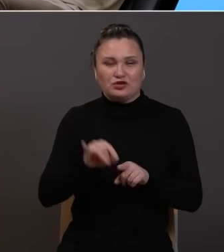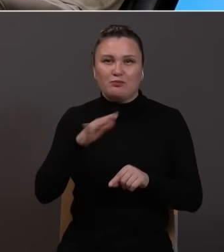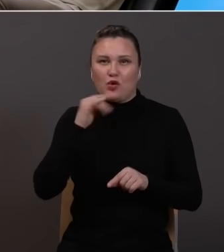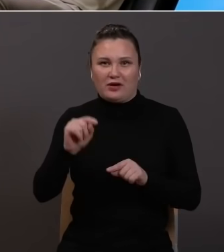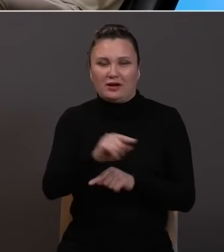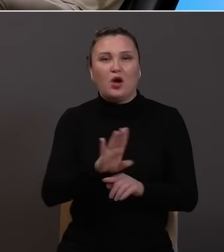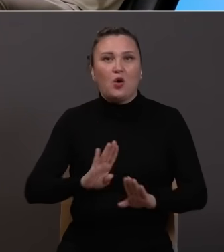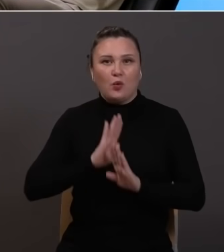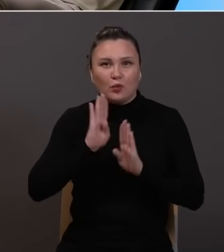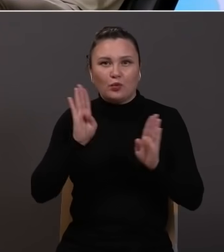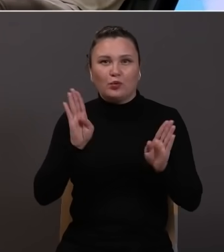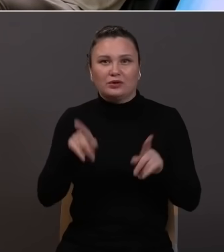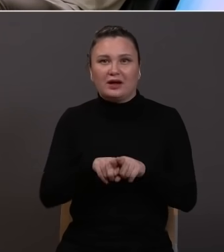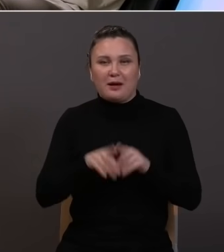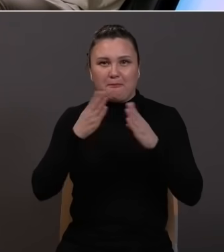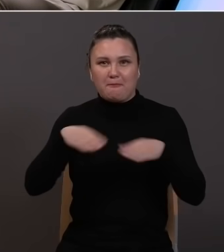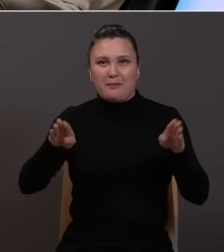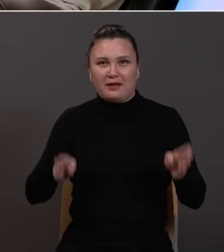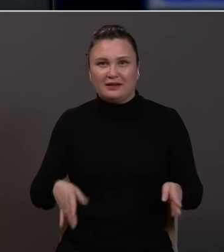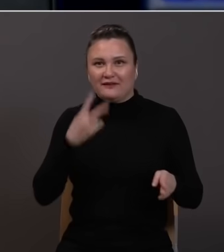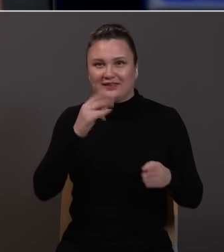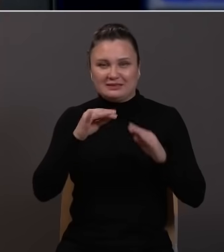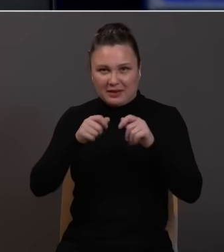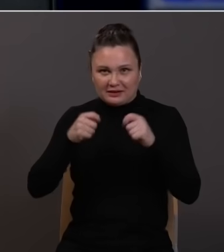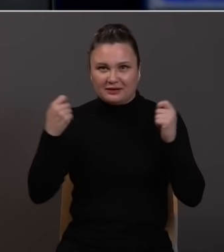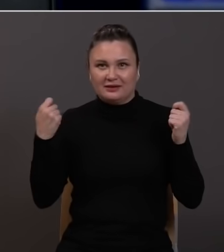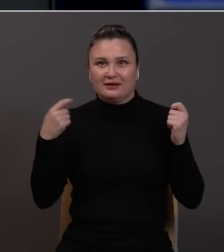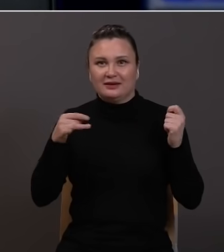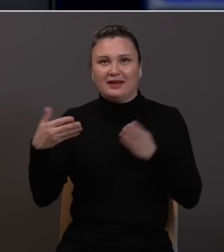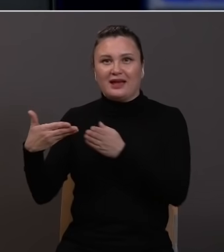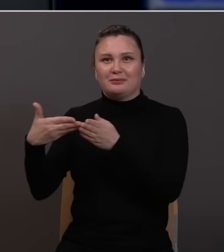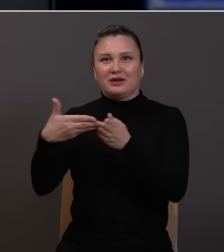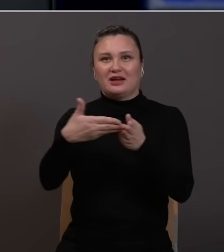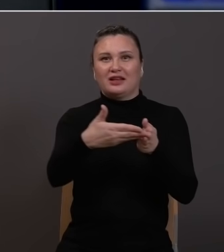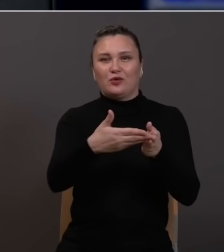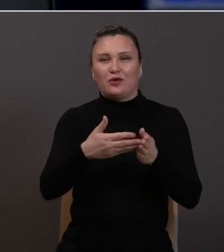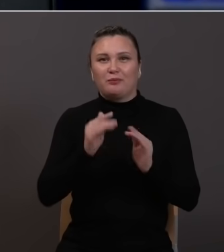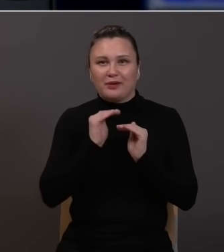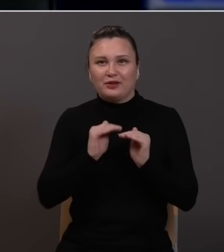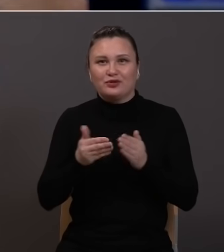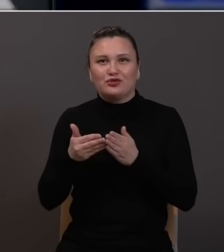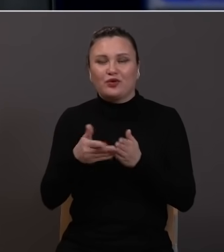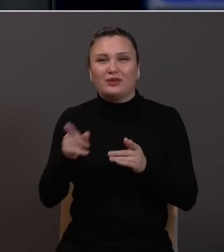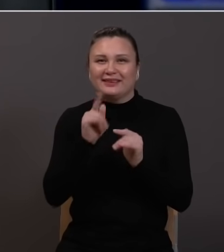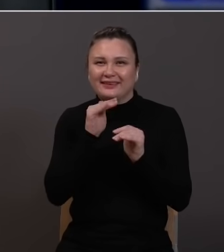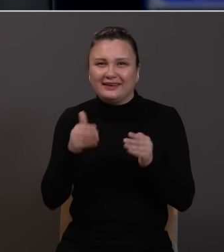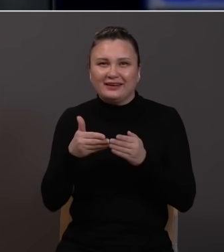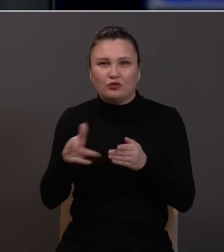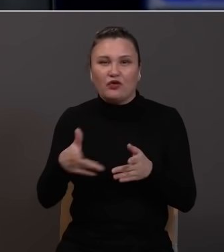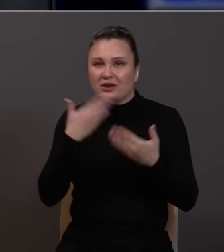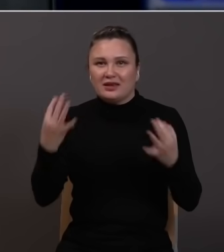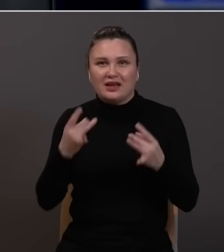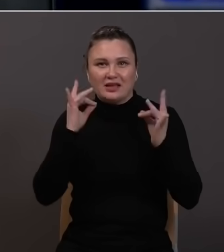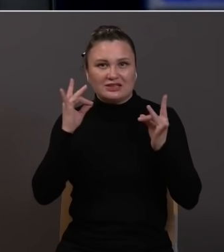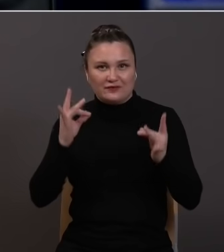Утро, такая палатка, вот вид из палатки, я выхожу, и атомный ледокол подходит, потихонечку входит. Он же еще тихо идет, у него же нет